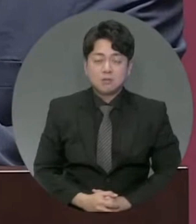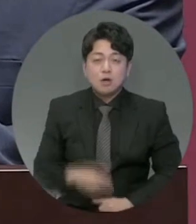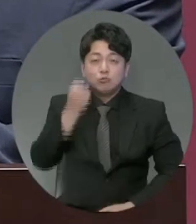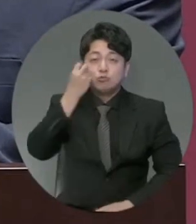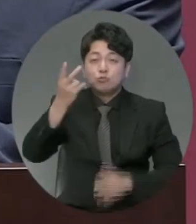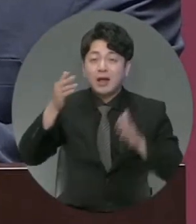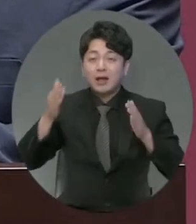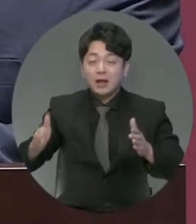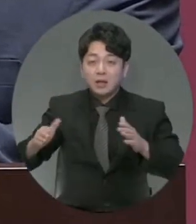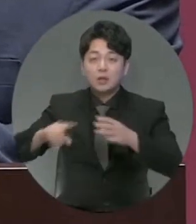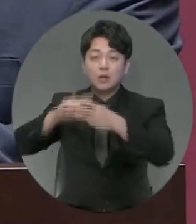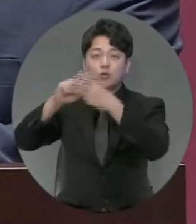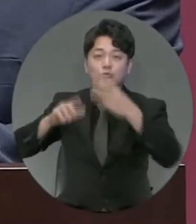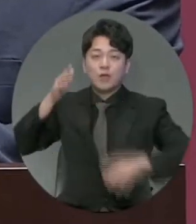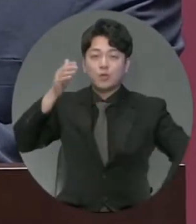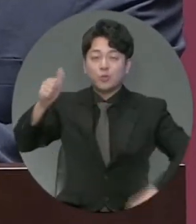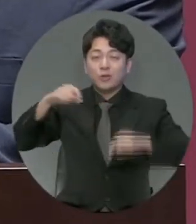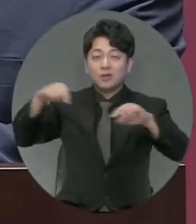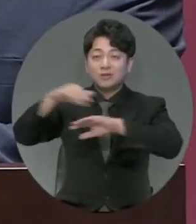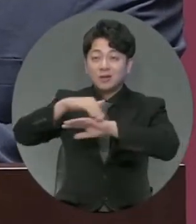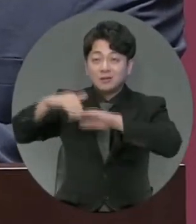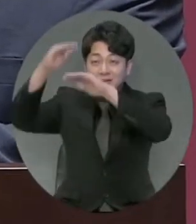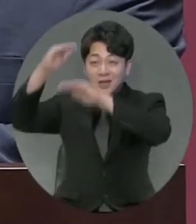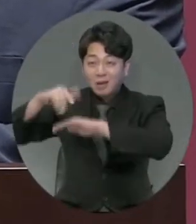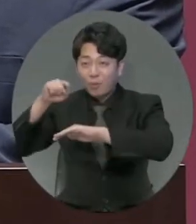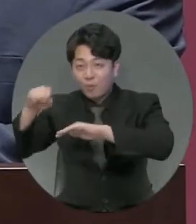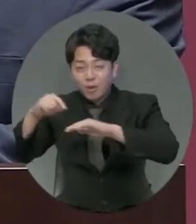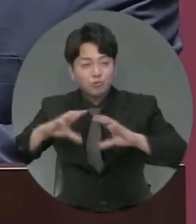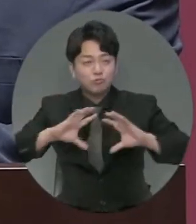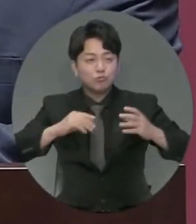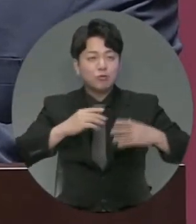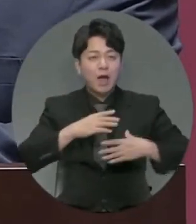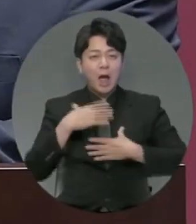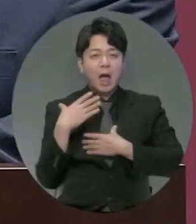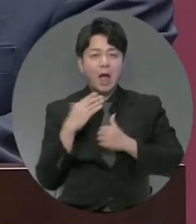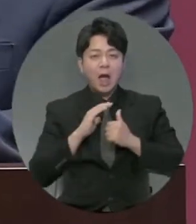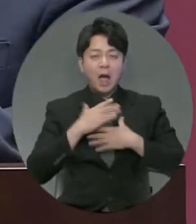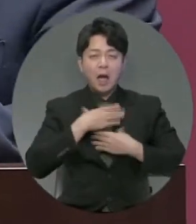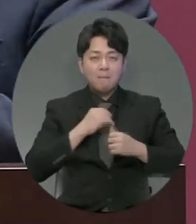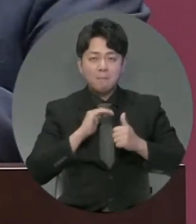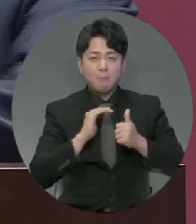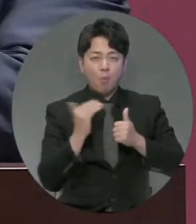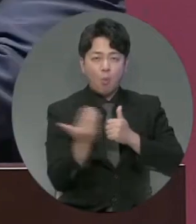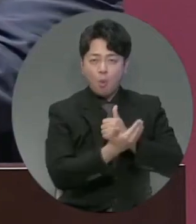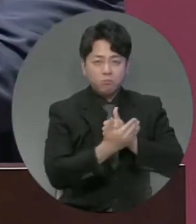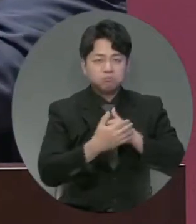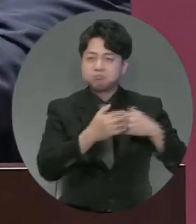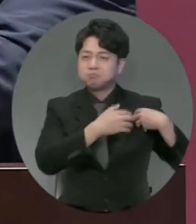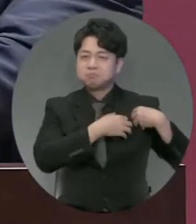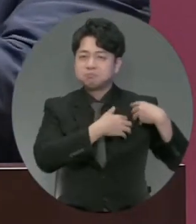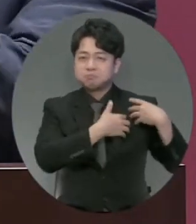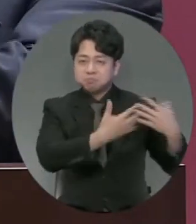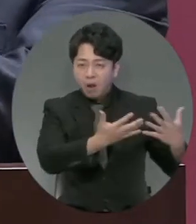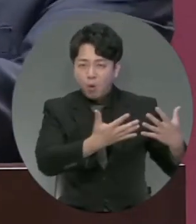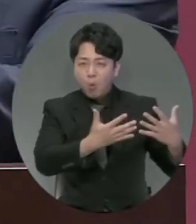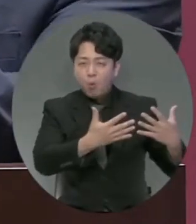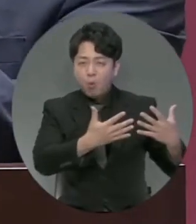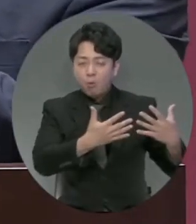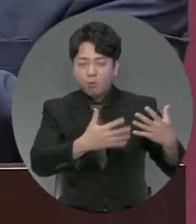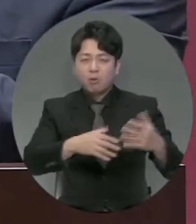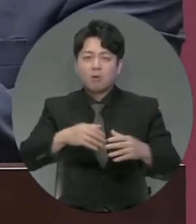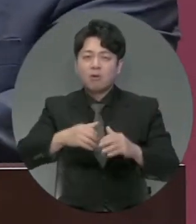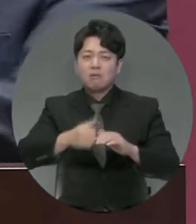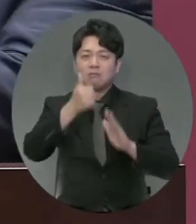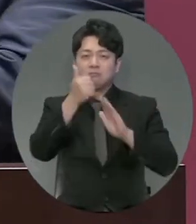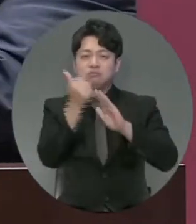부처는 국가 안보를 등한시한 채 안보를 구멍을 내는 일을 일삼고 있습니다. 대통령